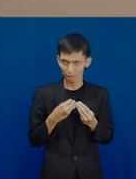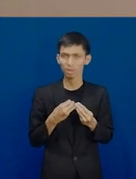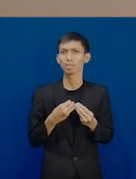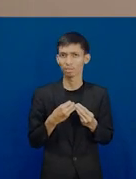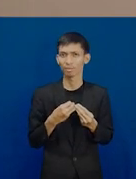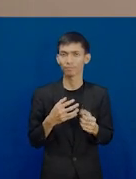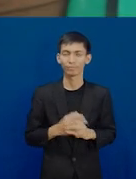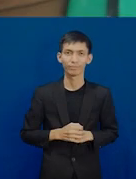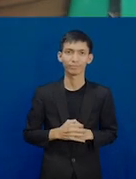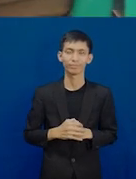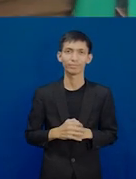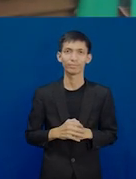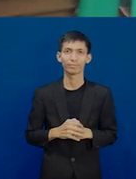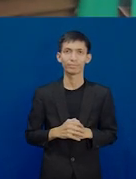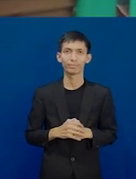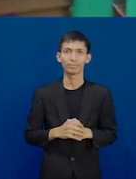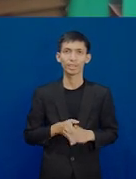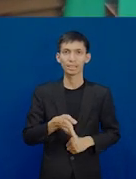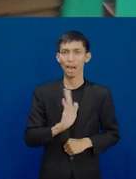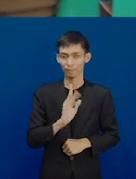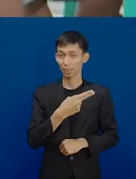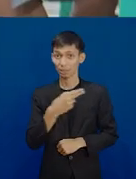adalah dokumen kependudukan.